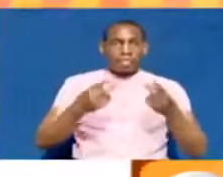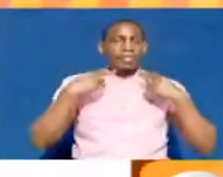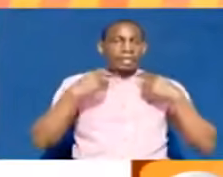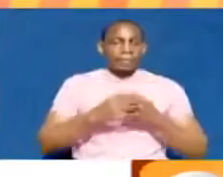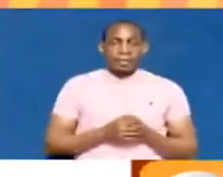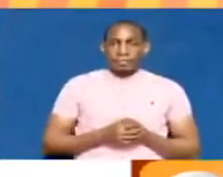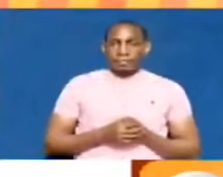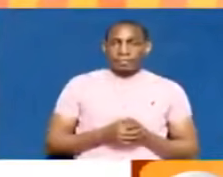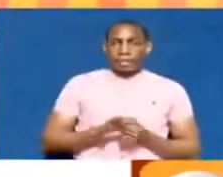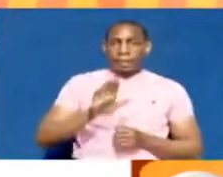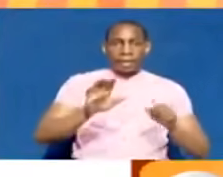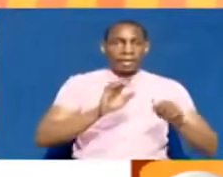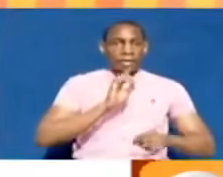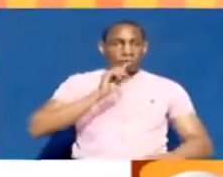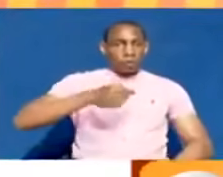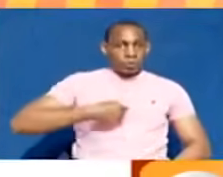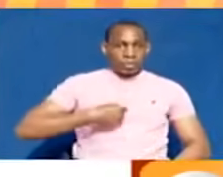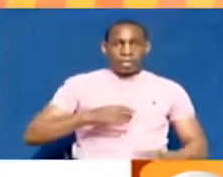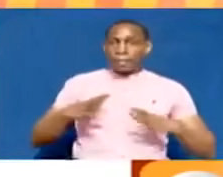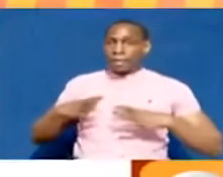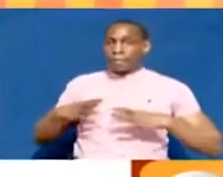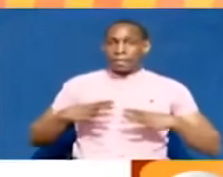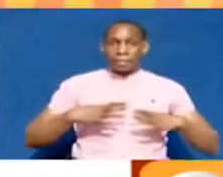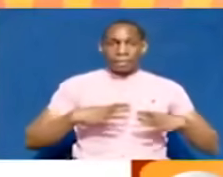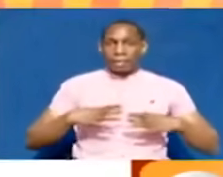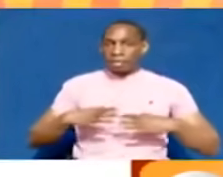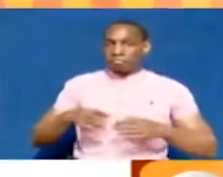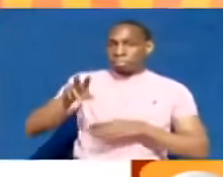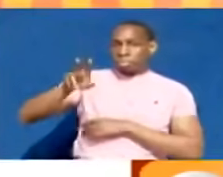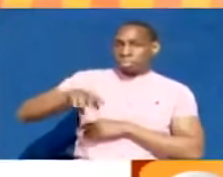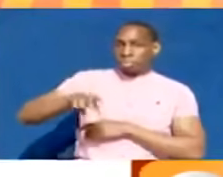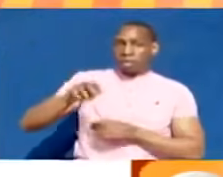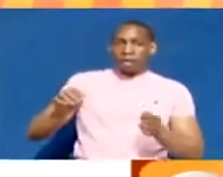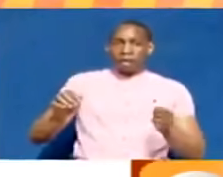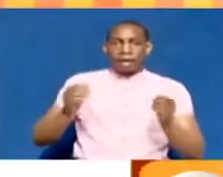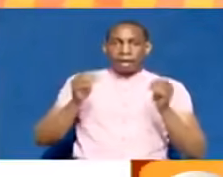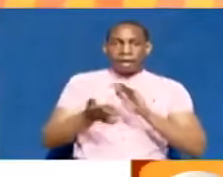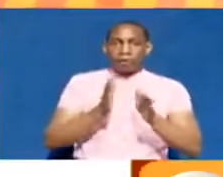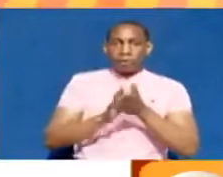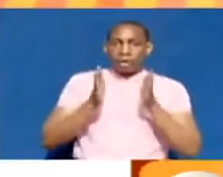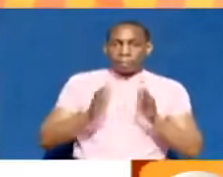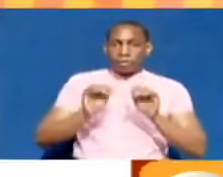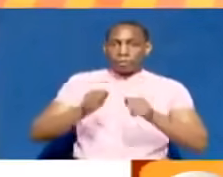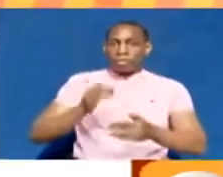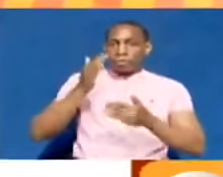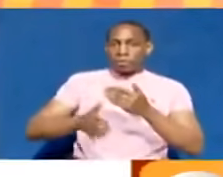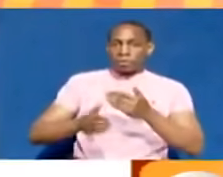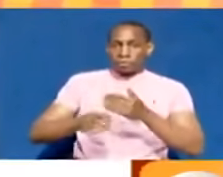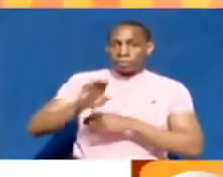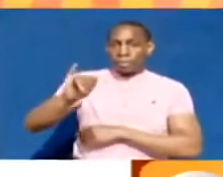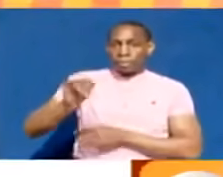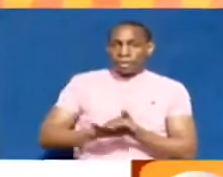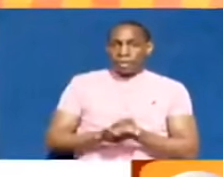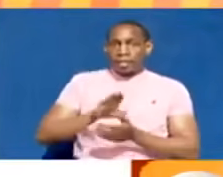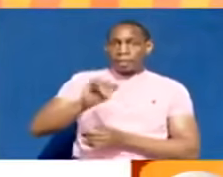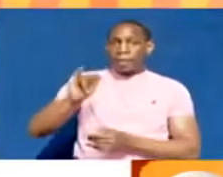kukwama. Wakatuambia na kiburi na madharau ati nobody can stop reggae. Leo reggae